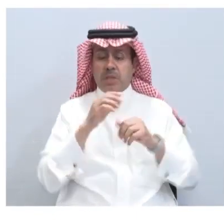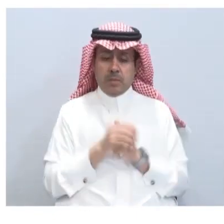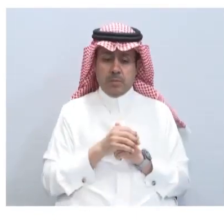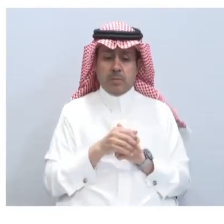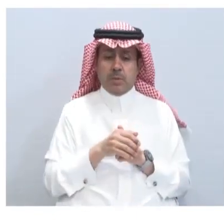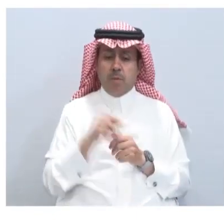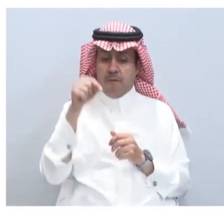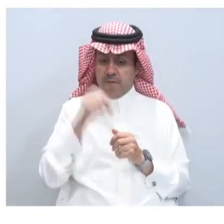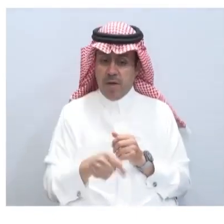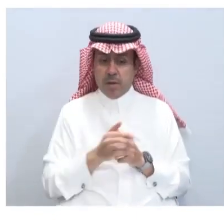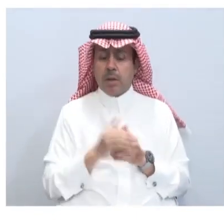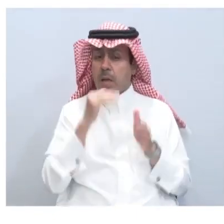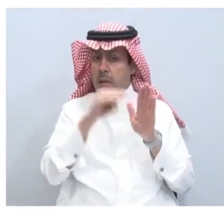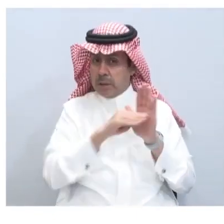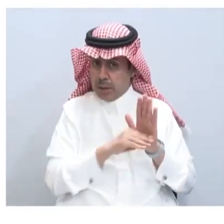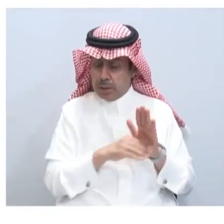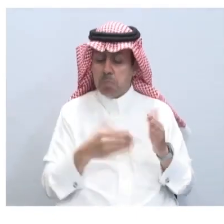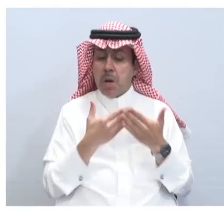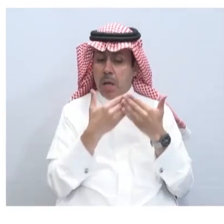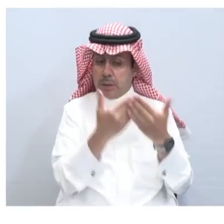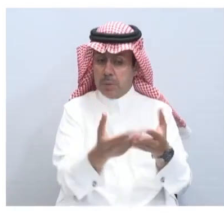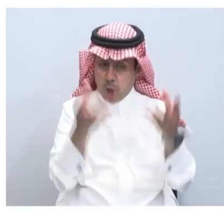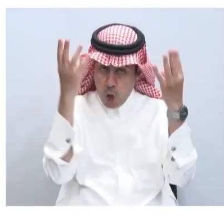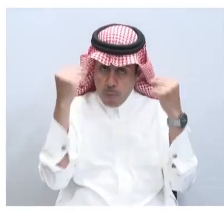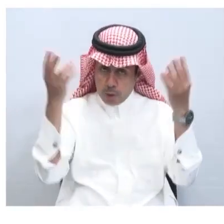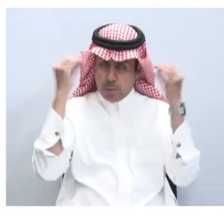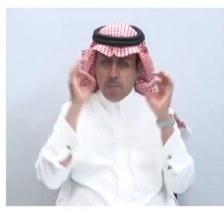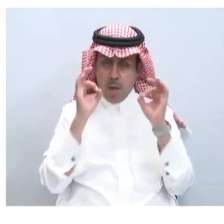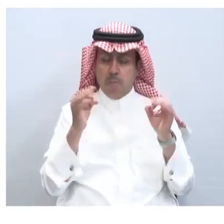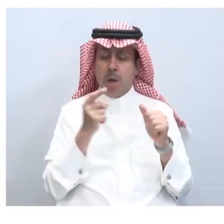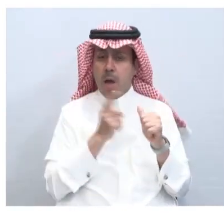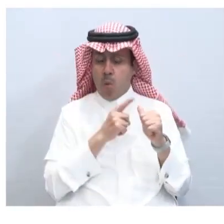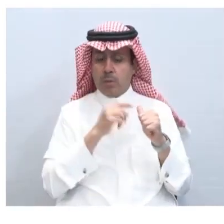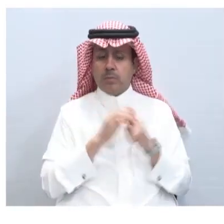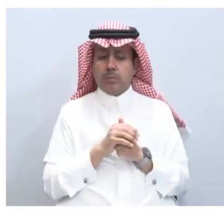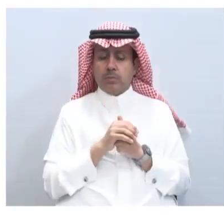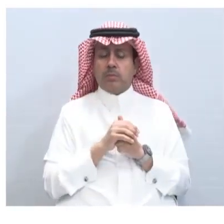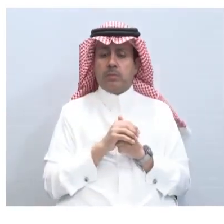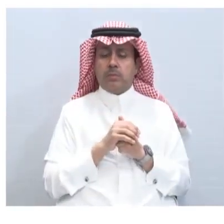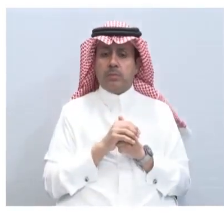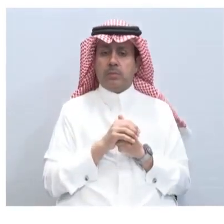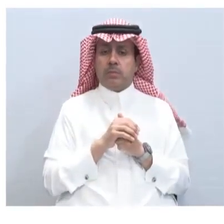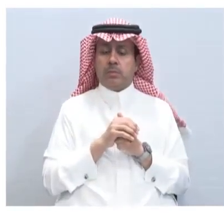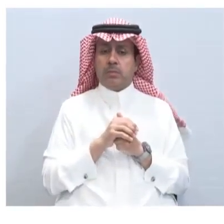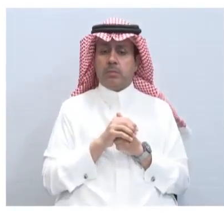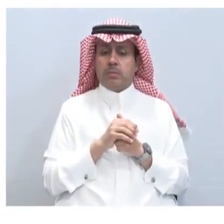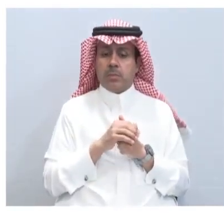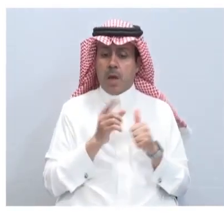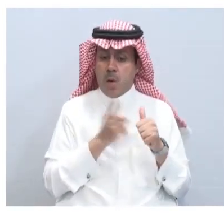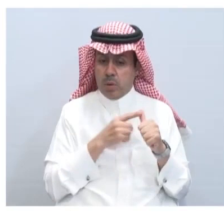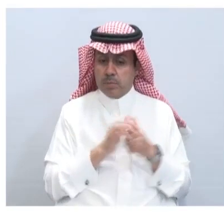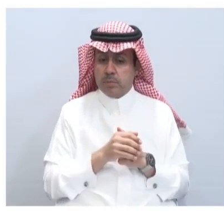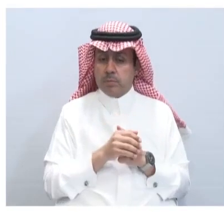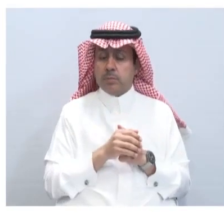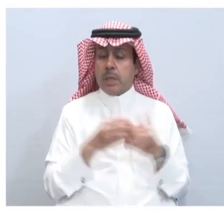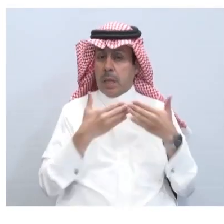يتوفر بها العديد من الخدمات المعلوماتيه التي من اهمها هنالك عده خدمات ما هي نتعرف عليها